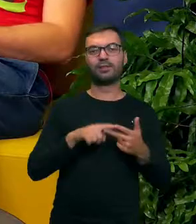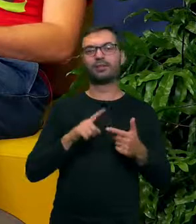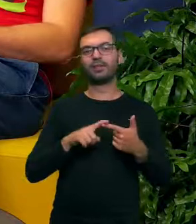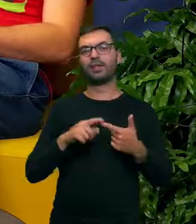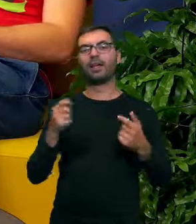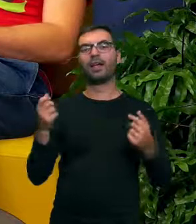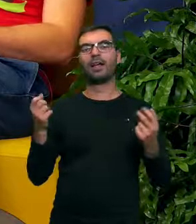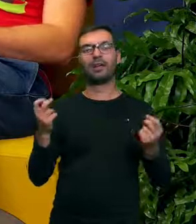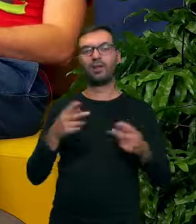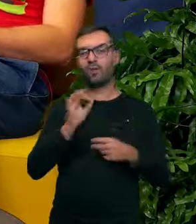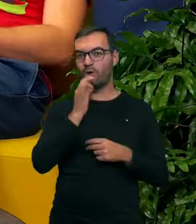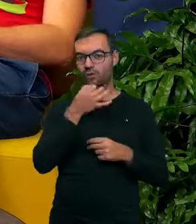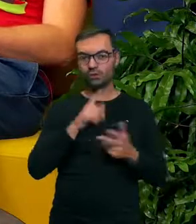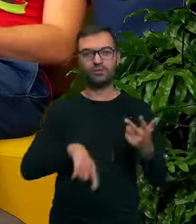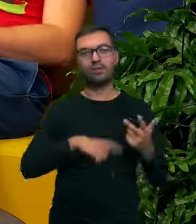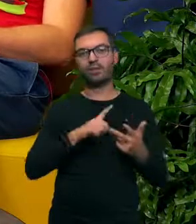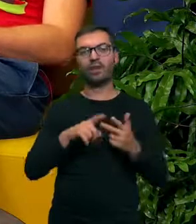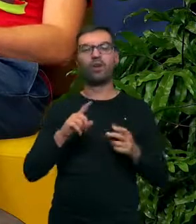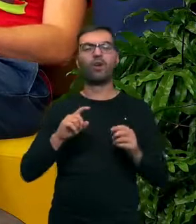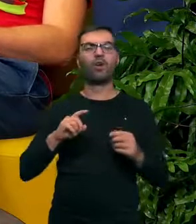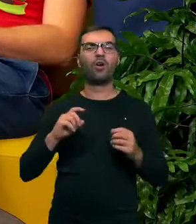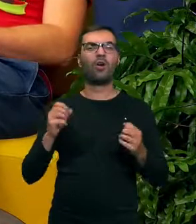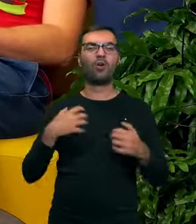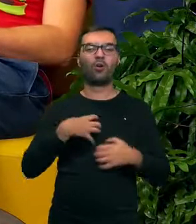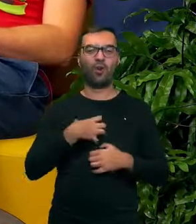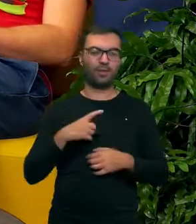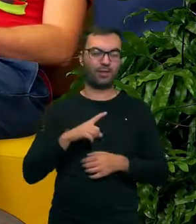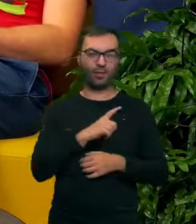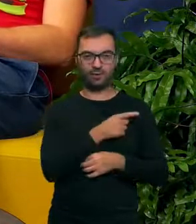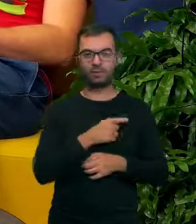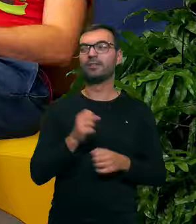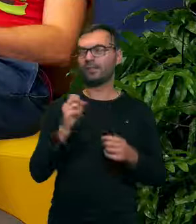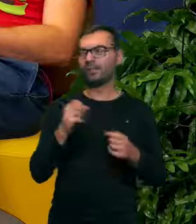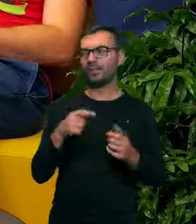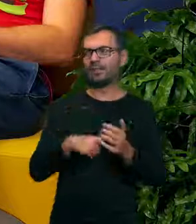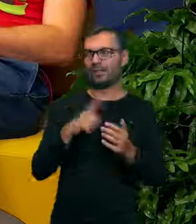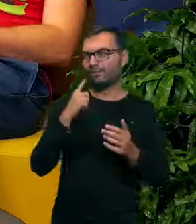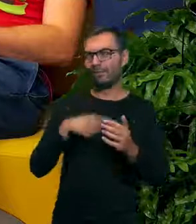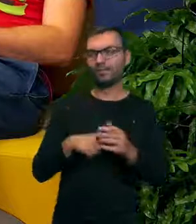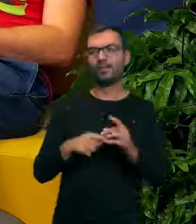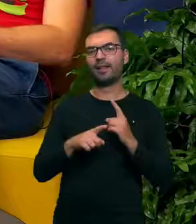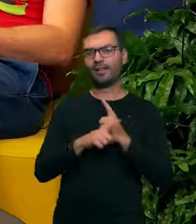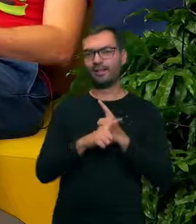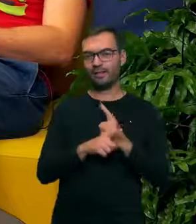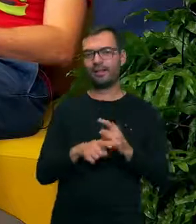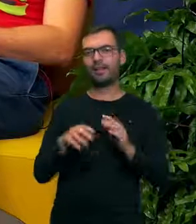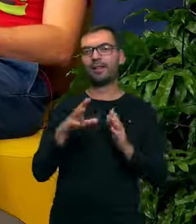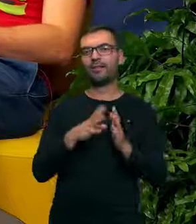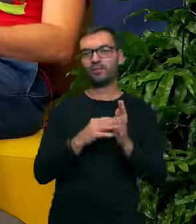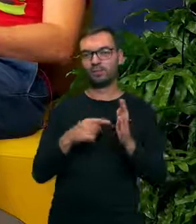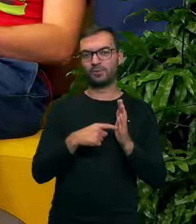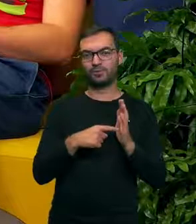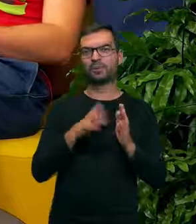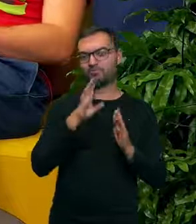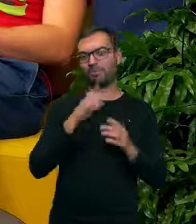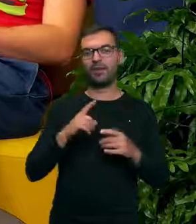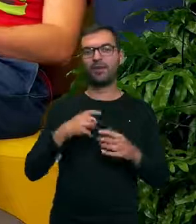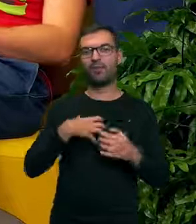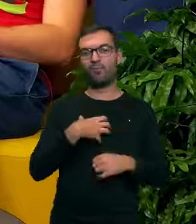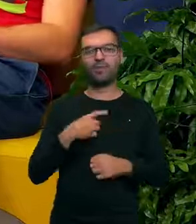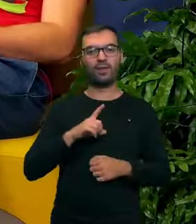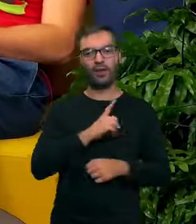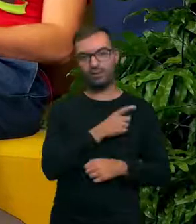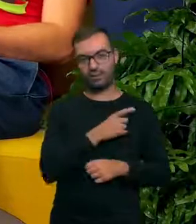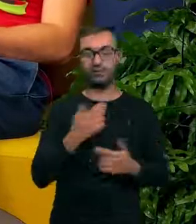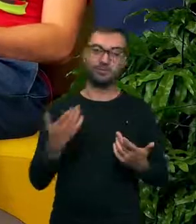of age, tak. Teraz komedia romantyczna. Wychodzi na to, że to jest, idąc tą właśnie wyliczanką, to wypada na to, że to będzie komedia